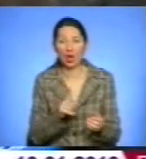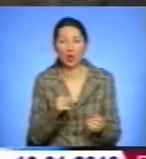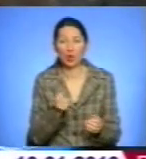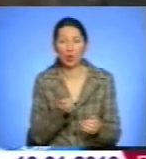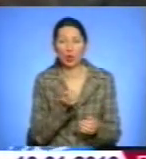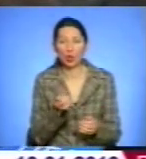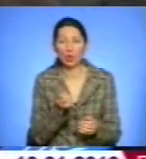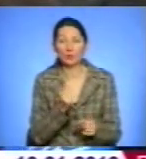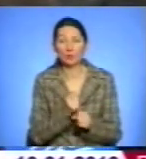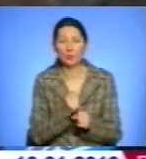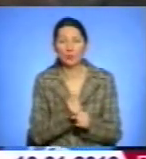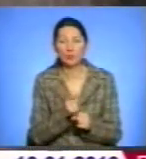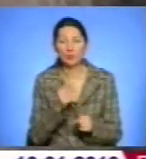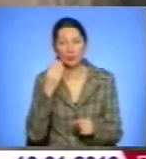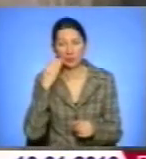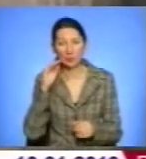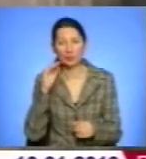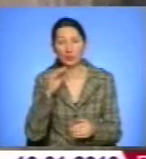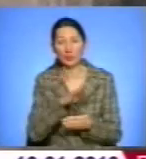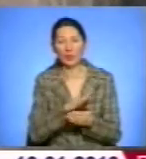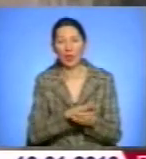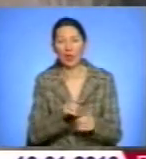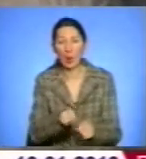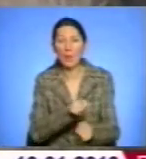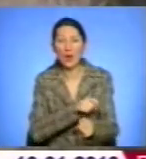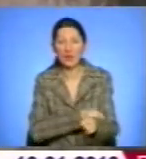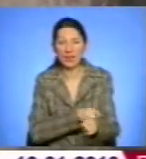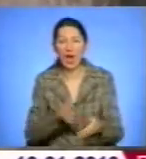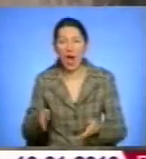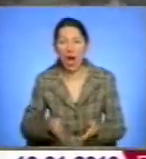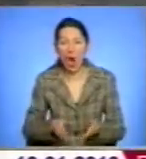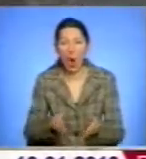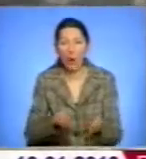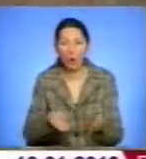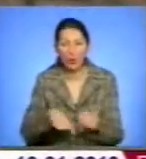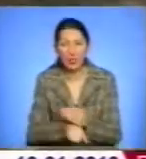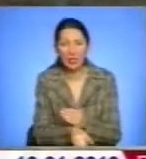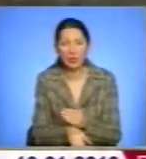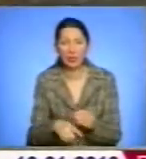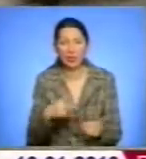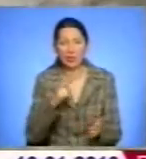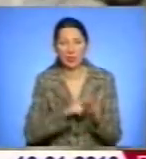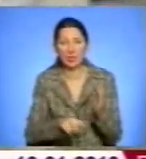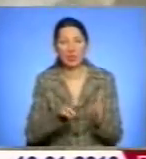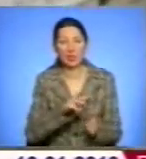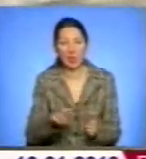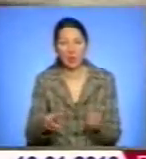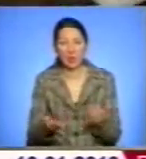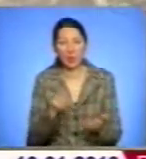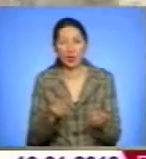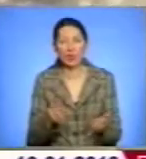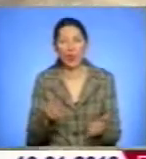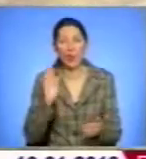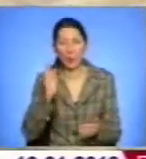трошки зробити ще кращим. Протяжність цих ходів близько 70 метрів. Можливо, у майбутньому тернопільські